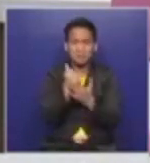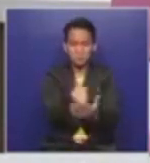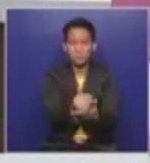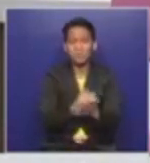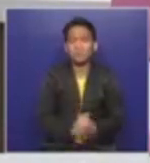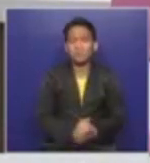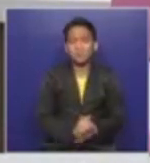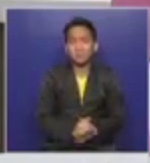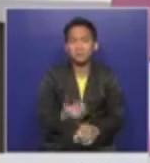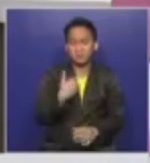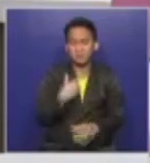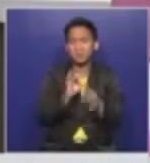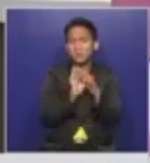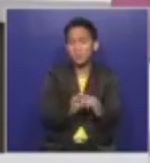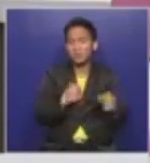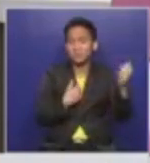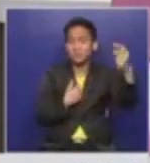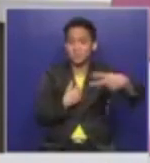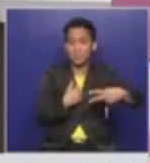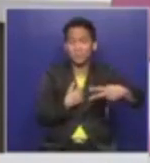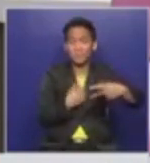ก็กลับมาที่กรุงเทพฯยิ่งเป็นเมืองหลวงยิ่งเป็นจุดที่ทุกเขตมีเหตุการณ์เช่นนี้ไม่ว่าจะเป็นหมู่บ้านจัดสรรที่นิติบุคคลเขาทอดทิ้งหรือบุคคลไม่สามารถดำเนินการได้หรือมีเรื่องขัดแย้งกันนั่นคือทุกท่านก็ตบกับใครต้องกับพี่น้องประชาชนที่เขาเสียภาษีเขาเป็นคนบริสุทธิ์ที่ไม่ได้มีส่วนเกี่ยวข้องแต่ต้องถูกกระทำเพราะว่าไม่สามารถให้รัฐบาลดำเนินการได้พอร้อนไปถึงว่าไปหาหน่วยราชการถ้าเป็นต่างจังหวัดก็เป็นเทศบาลแต่งเทพมหานครก็เป็นผู้ว่าคือเทพหรือเขตทุกคนนะครับต้องเรียนว่าก็อยากทำให้แต่ความที่เขาอยากให้เขามีข้อกังวลอยู่2ประเด็นประเด็นแรกคือถูกฟ้องร้องจากหน่วยราชการที่ตรวจสอบว่าเอาเงินหลวงไปทำให้ที่เอกชนไม่ได้